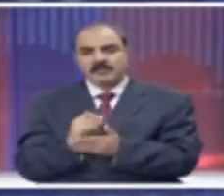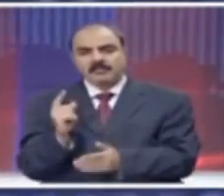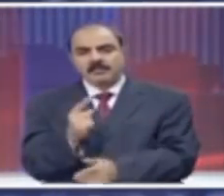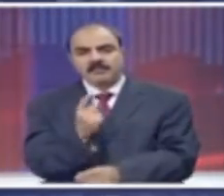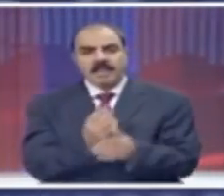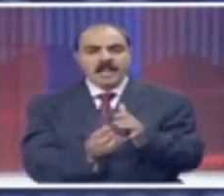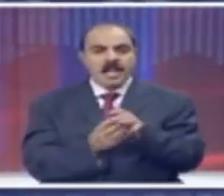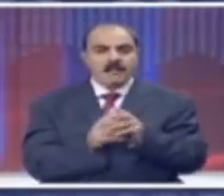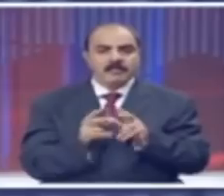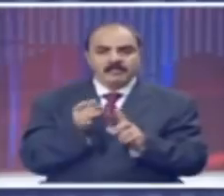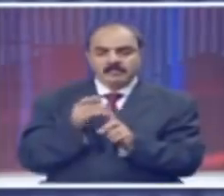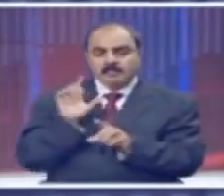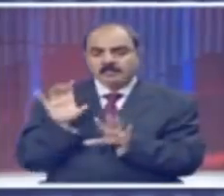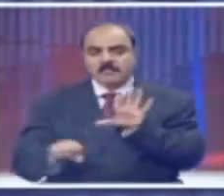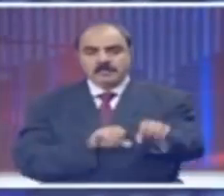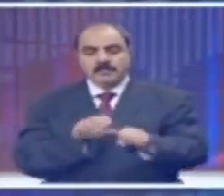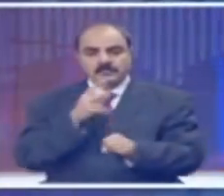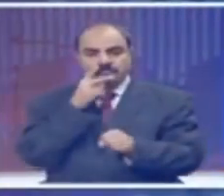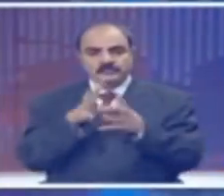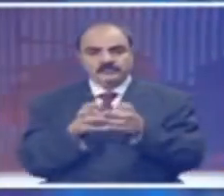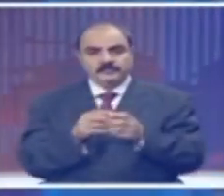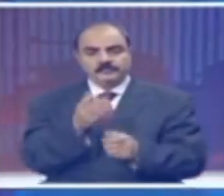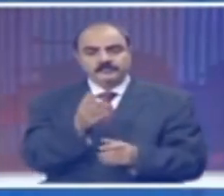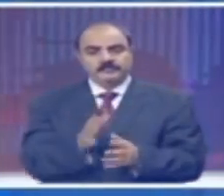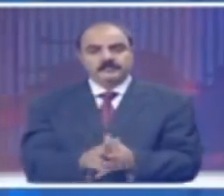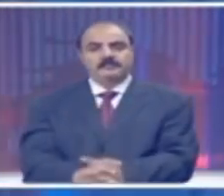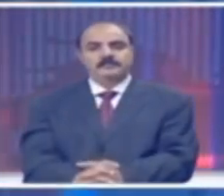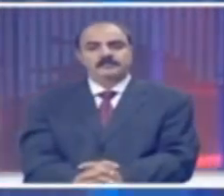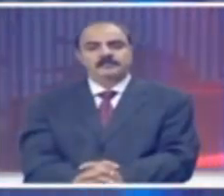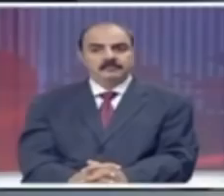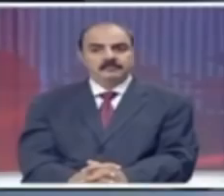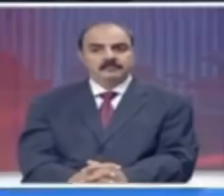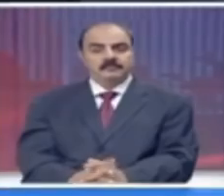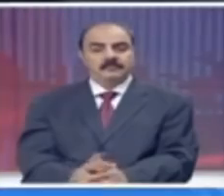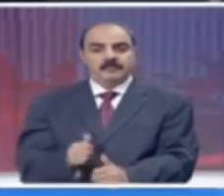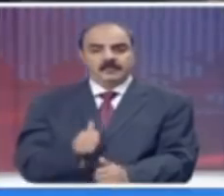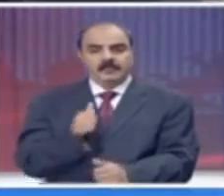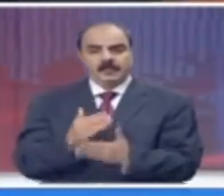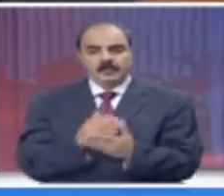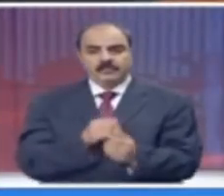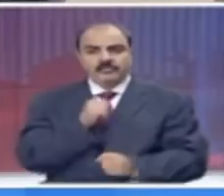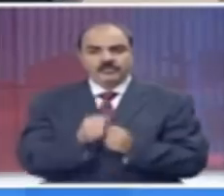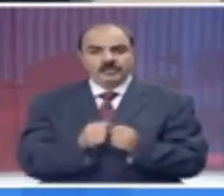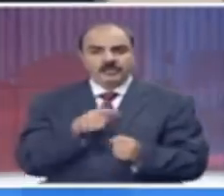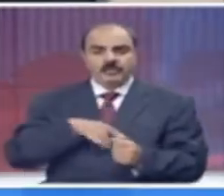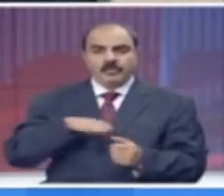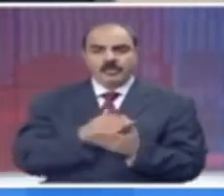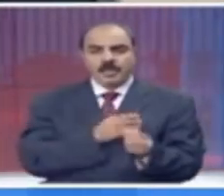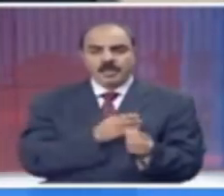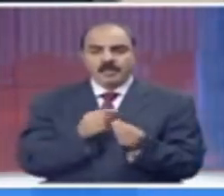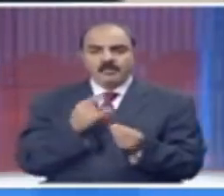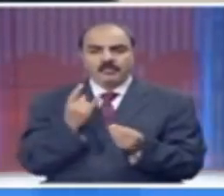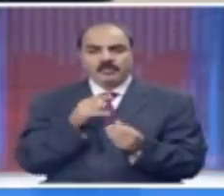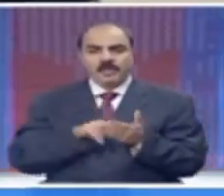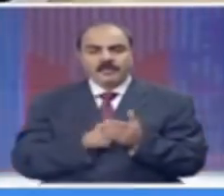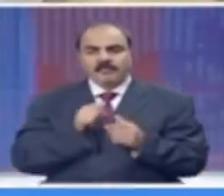والمدارس والجامعات لضبط مروجي المواد المخدرة. في إطار مواصلة جهود أجهزة وزارة